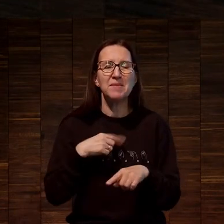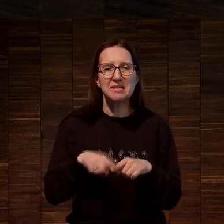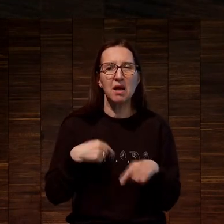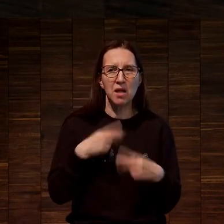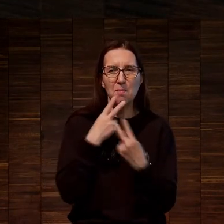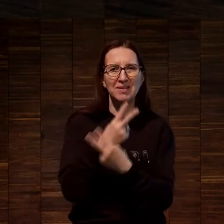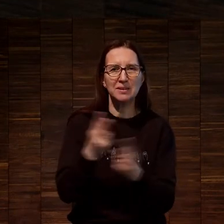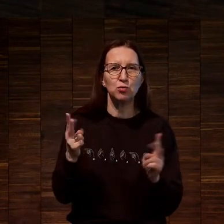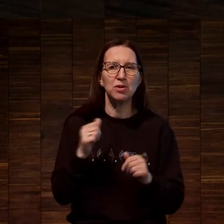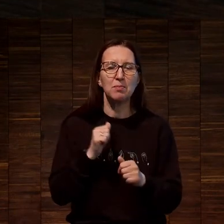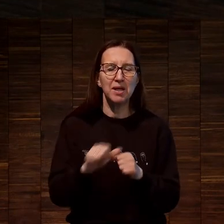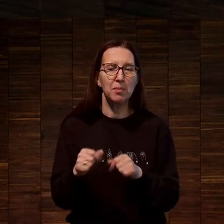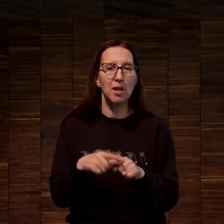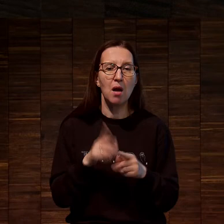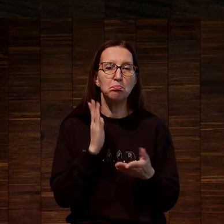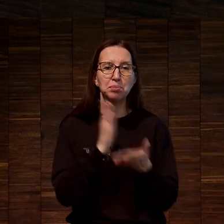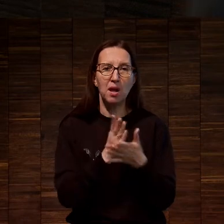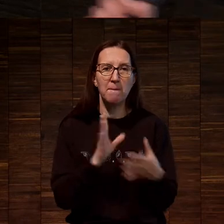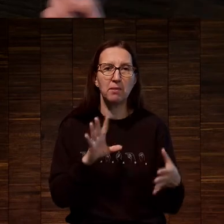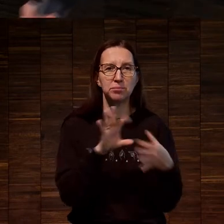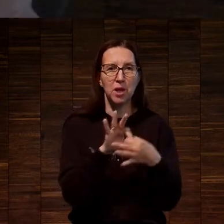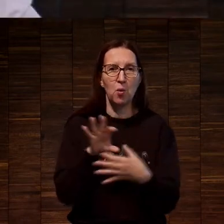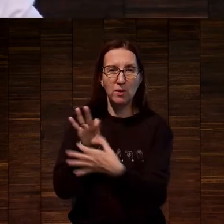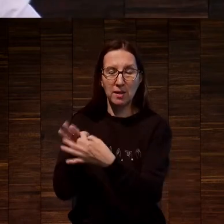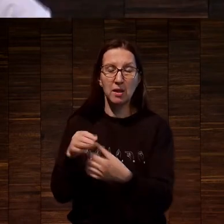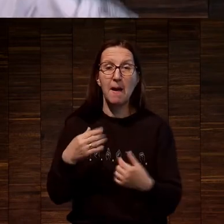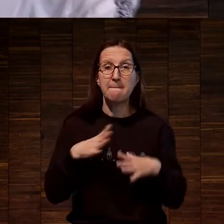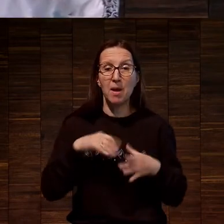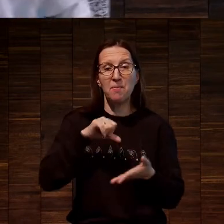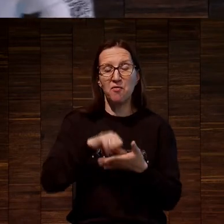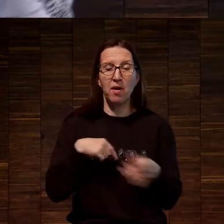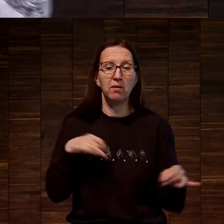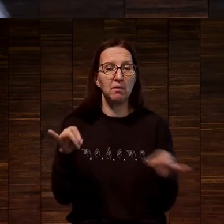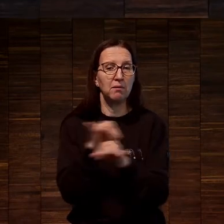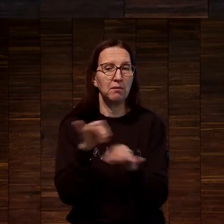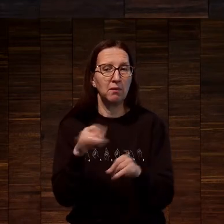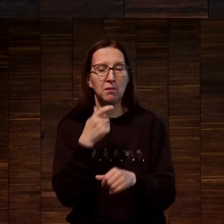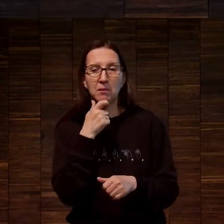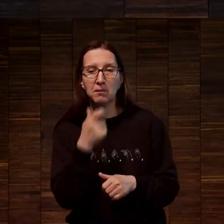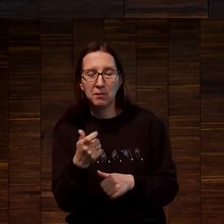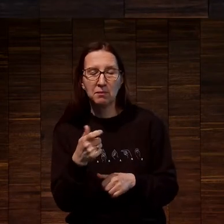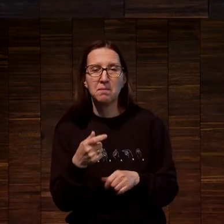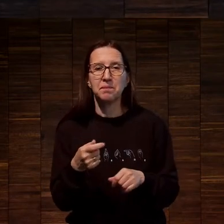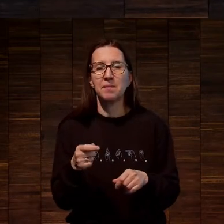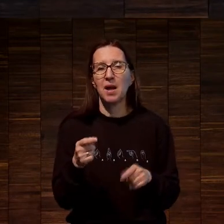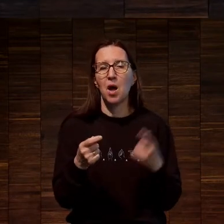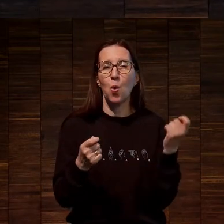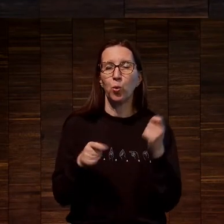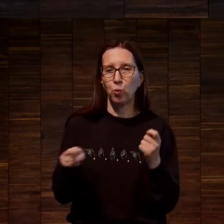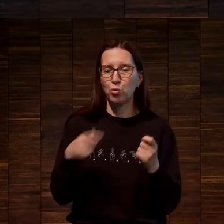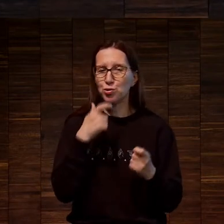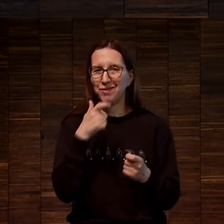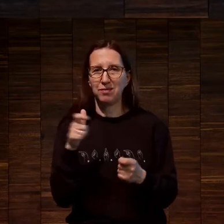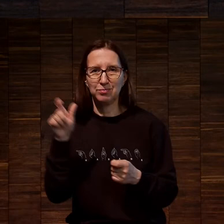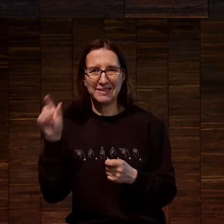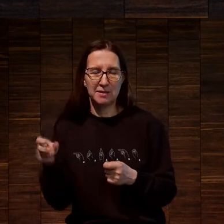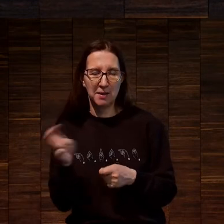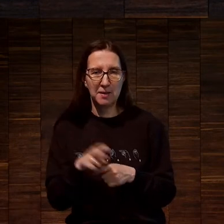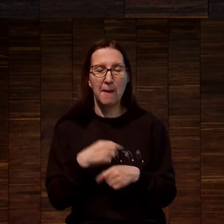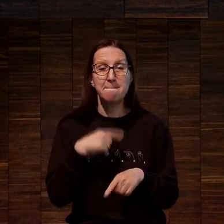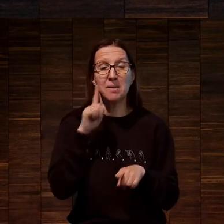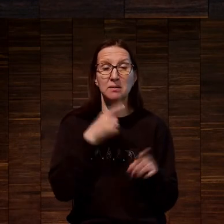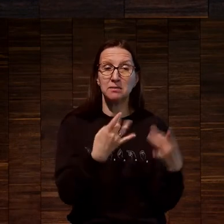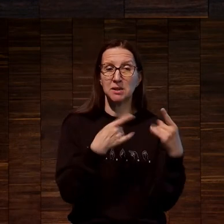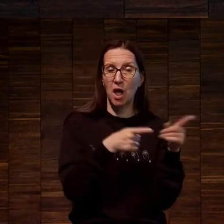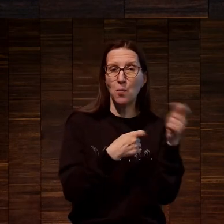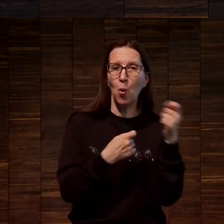Скорее мы смотрим на прямые контакты. Мы присутствуем при некоторых диалогах, которые случаются. Uh-huh. Мы знаем от